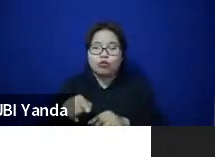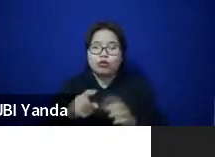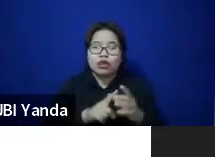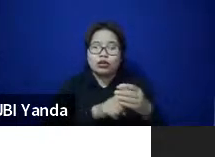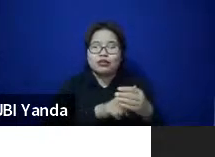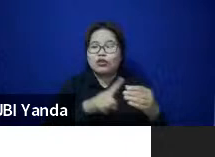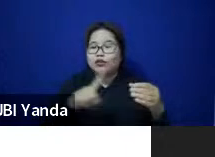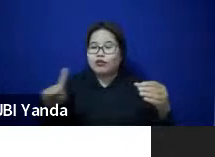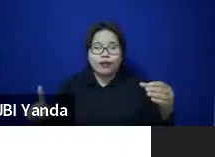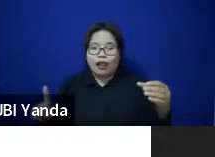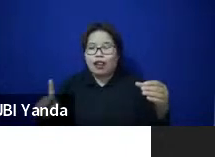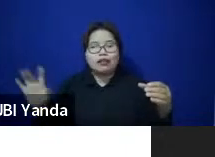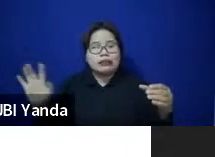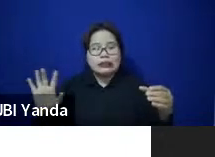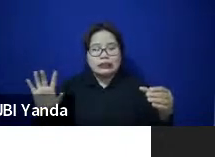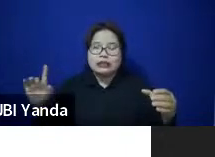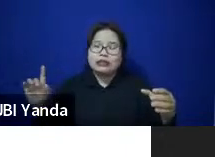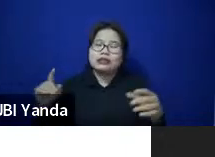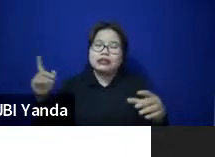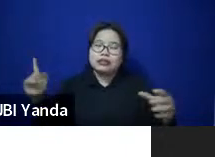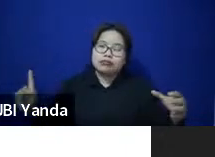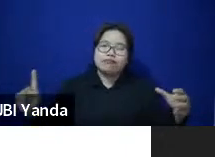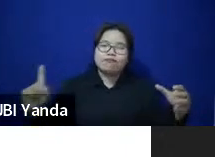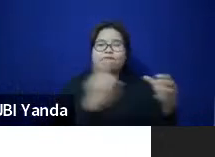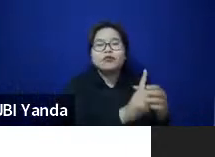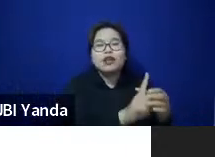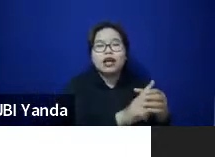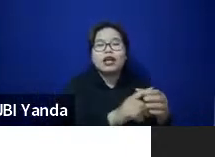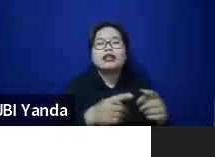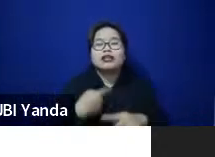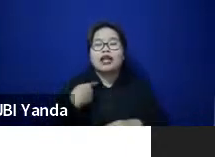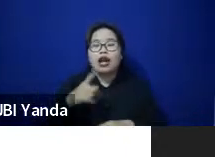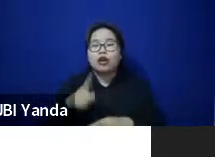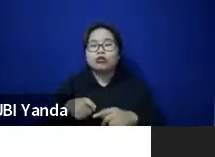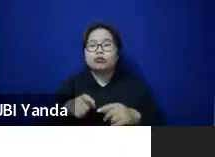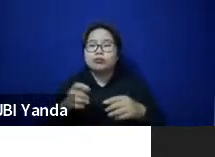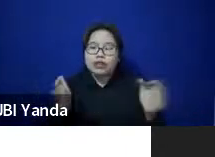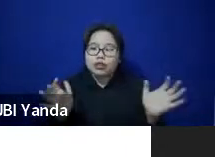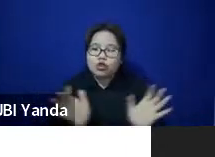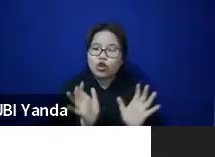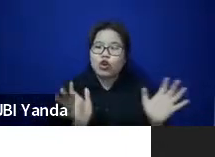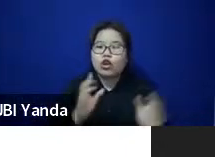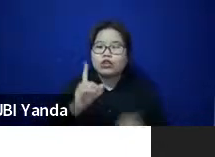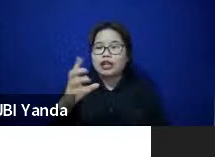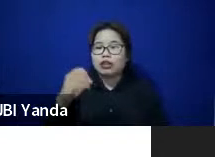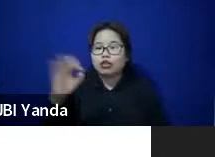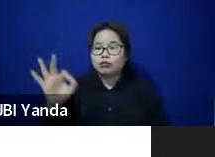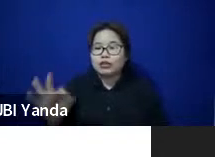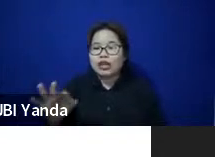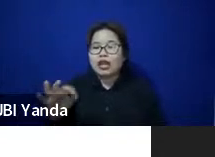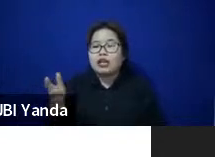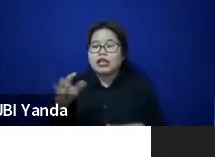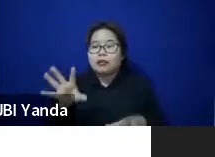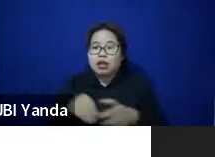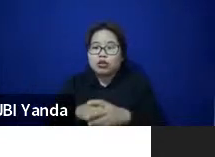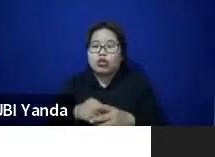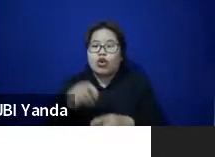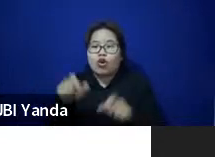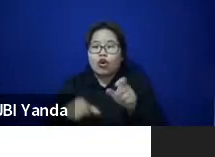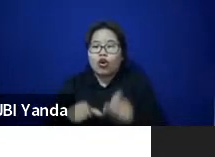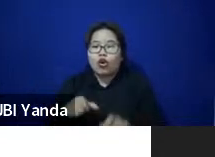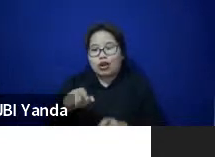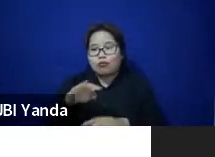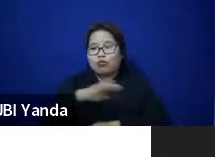loh. Jadi ya harusnya kita push sampai 100% termasuk orang-orang yang membutuhkan ekstra